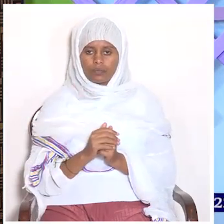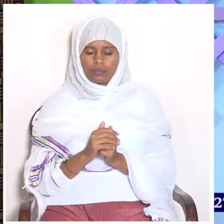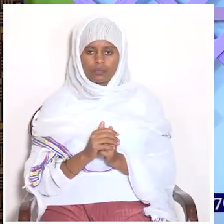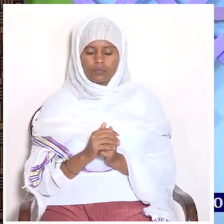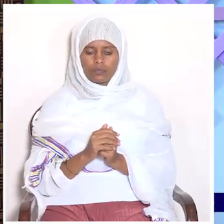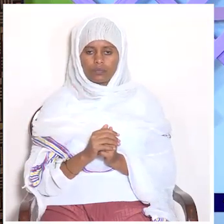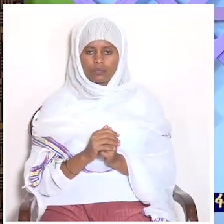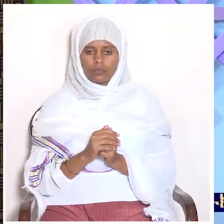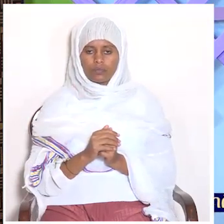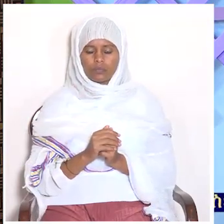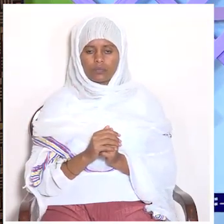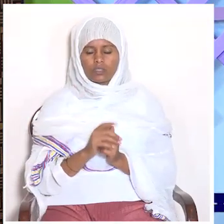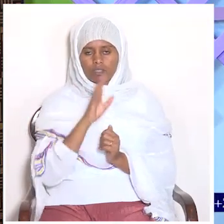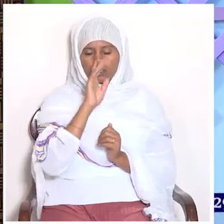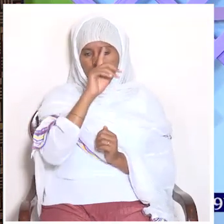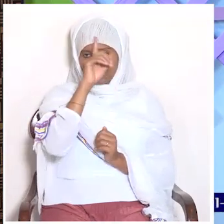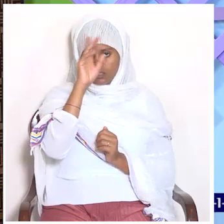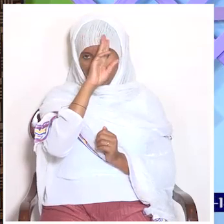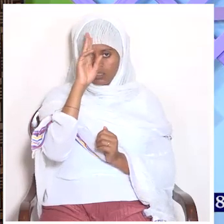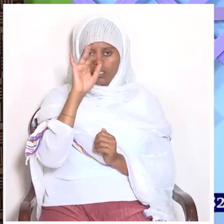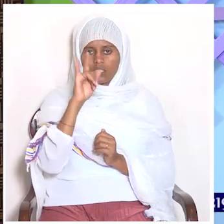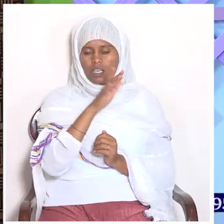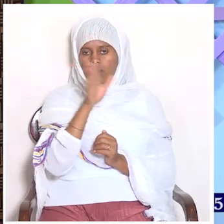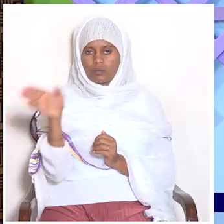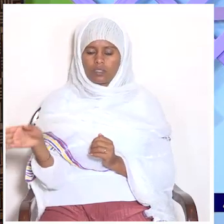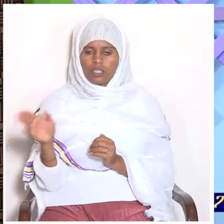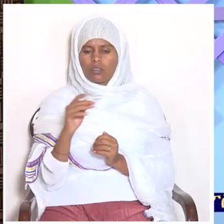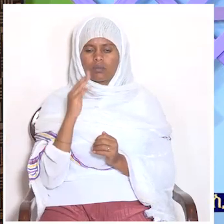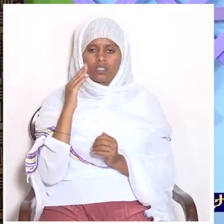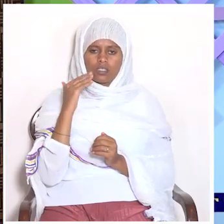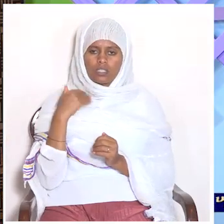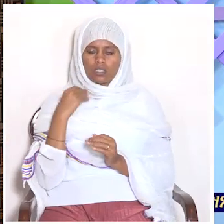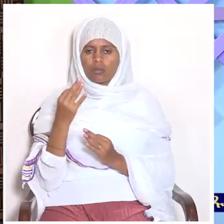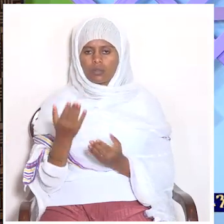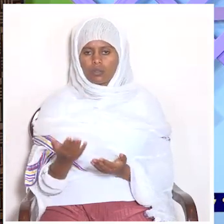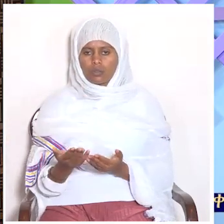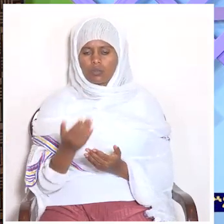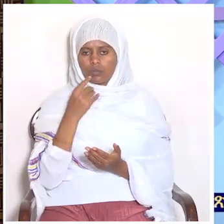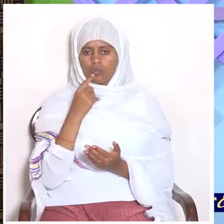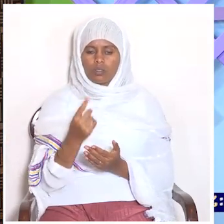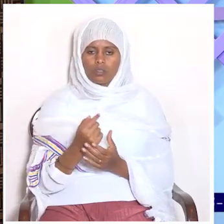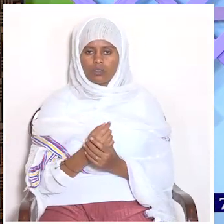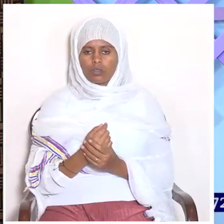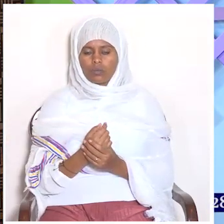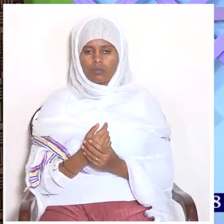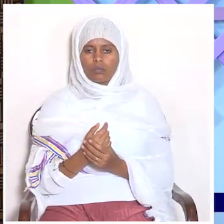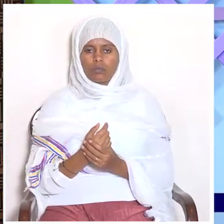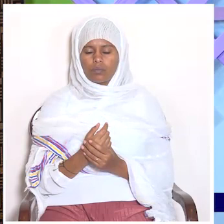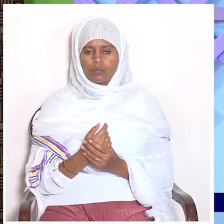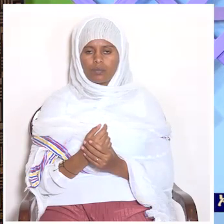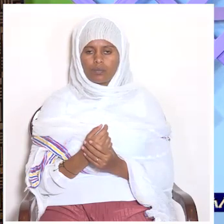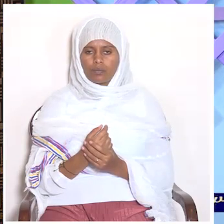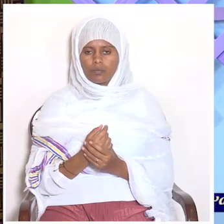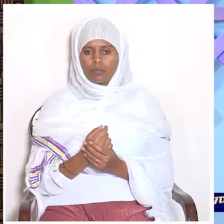يبلنا لهذي قدس الرنجل ندا زكارياس مساعتوات اتنقزا دحان دوعي لكم مسبلت